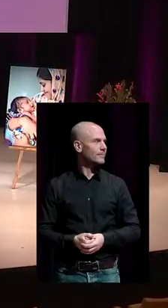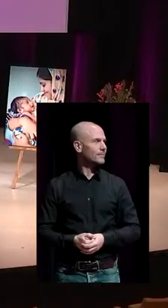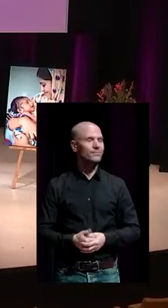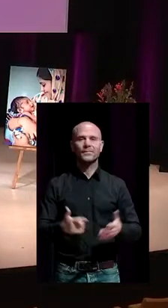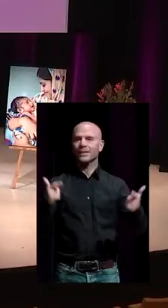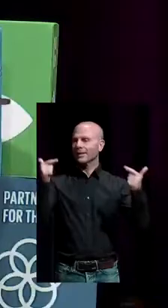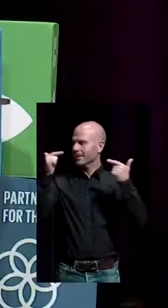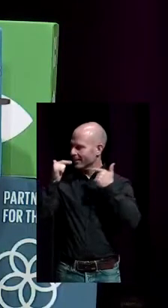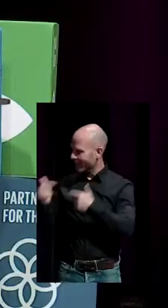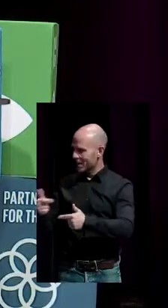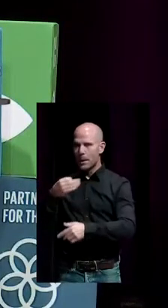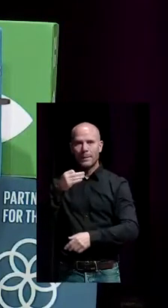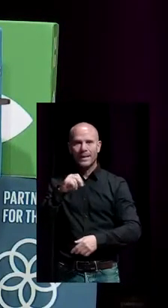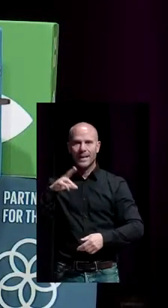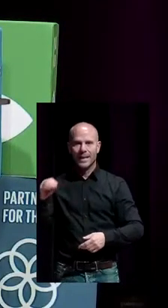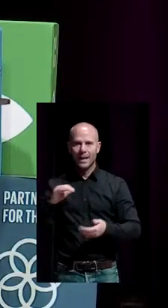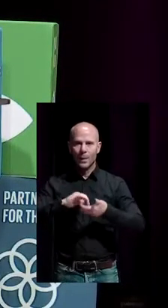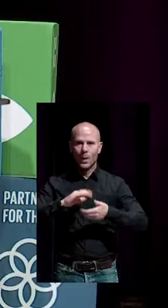Tack Pernilla och Jenny.